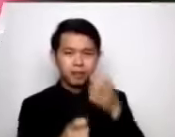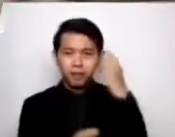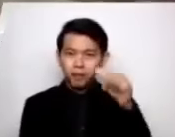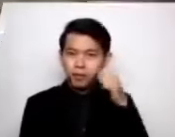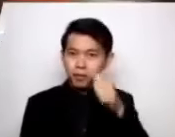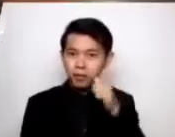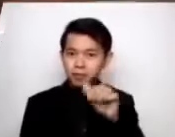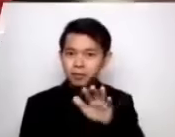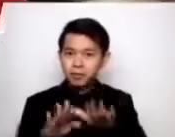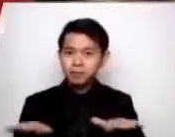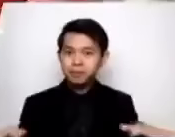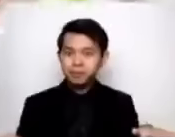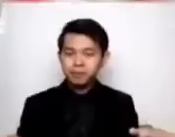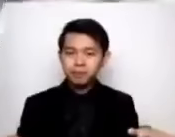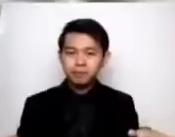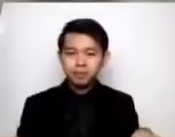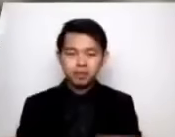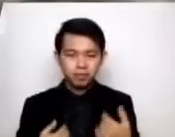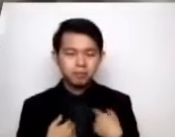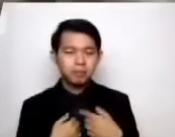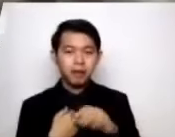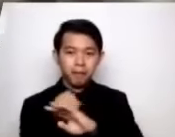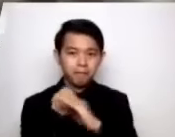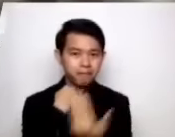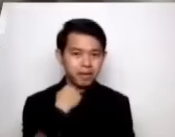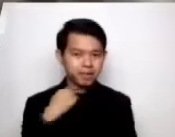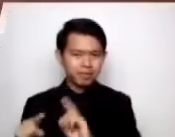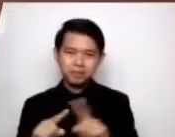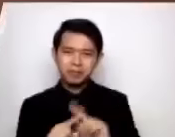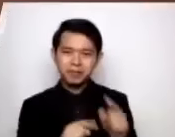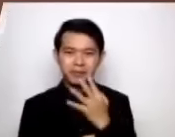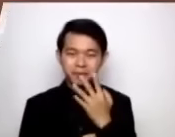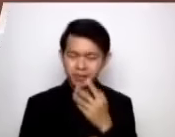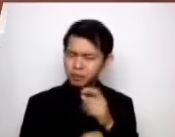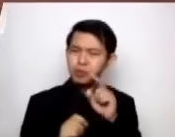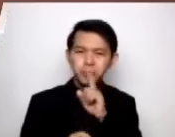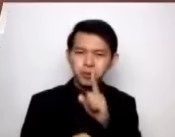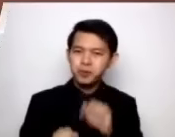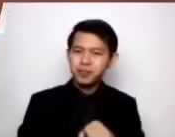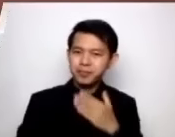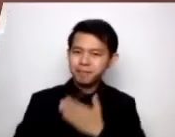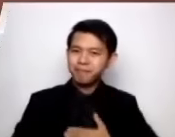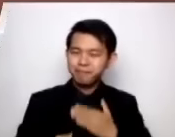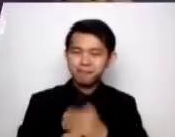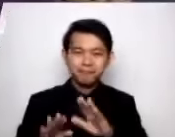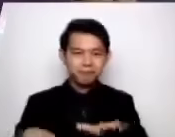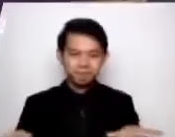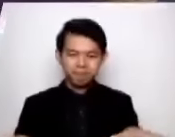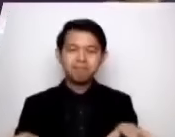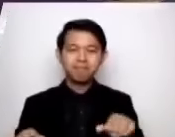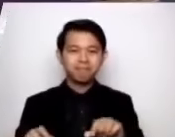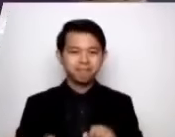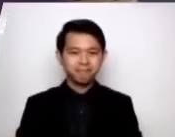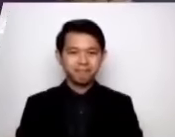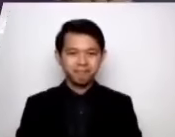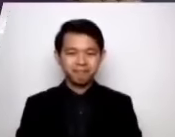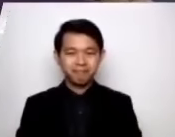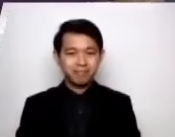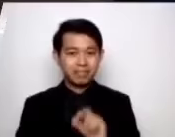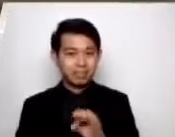may iba't ibang kulay. Talaga namang matutuwa ang mga Kikay Kids na pagbibigyan nito. Kung ang hilig naman ay